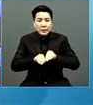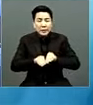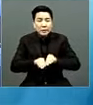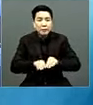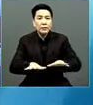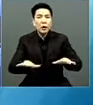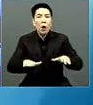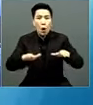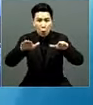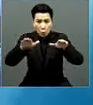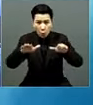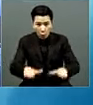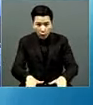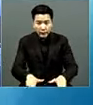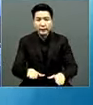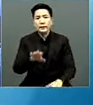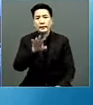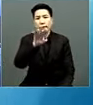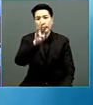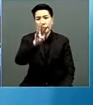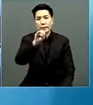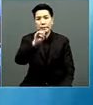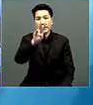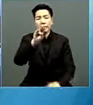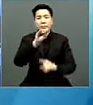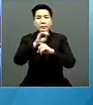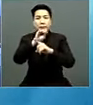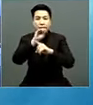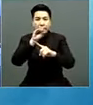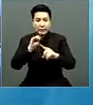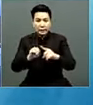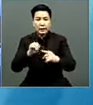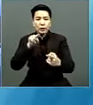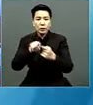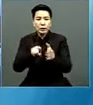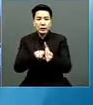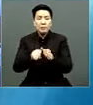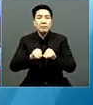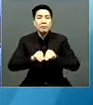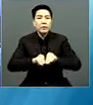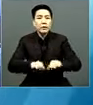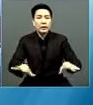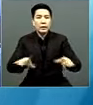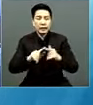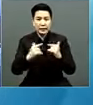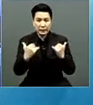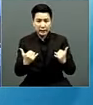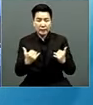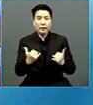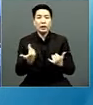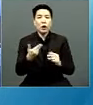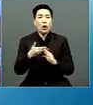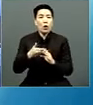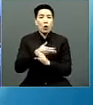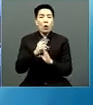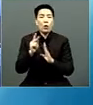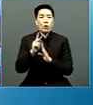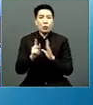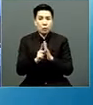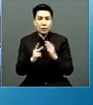ชนลงให้เป็น 77% ของอัตราการแพร่เชื้อในชุมชนในระยะก่อนมีมาตรการเข้มข้นระยะ